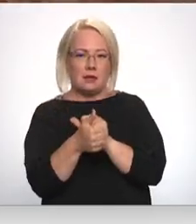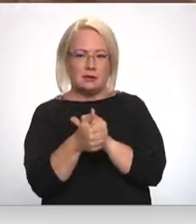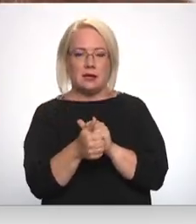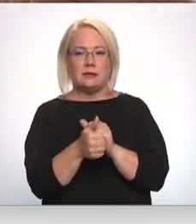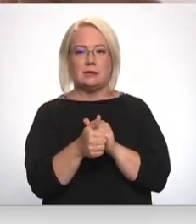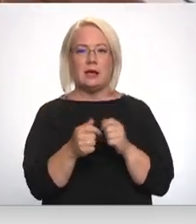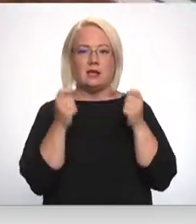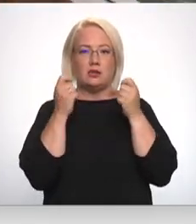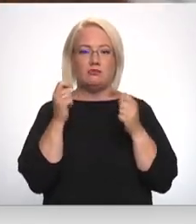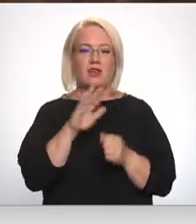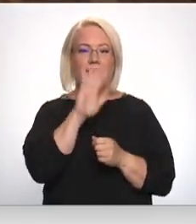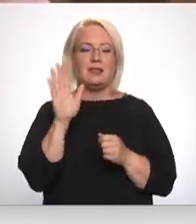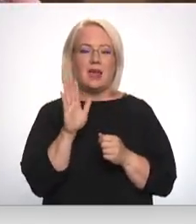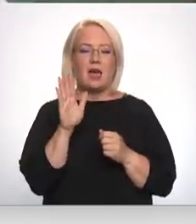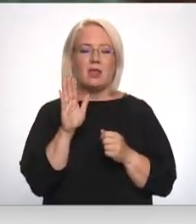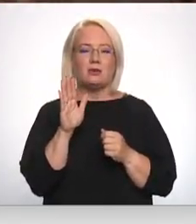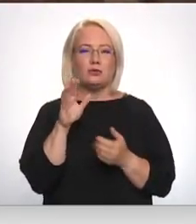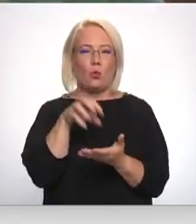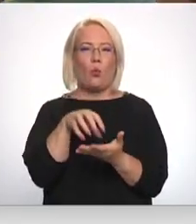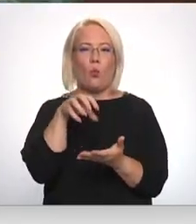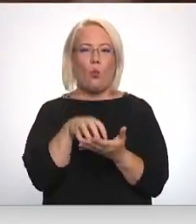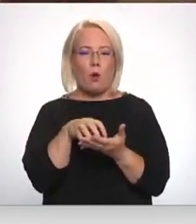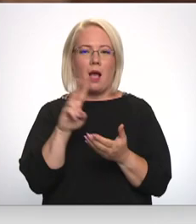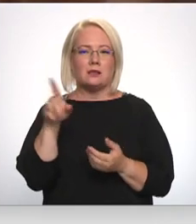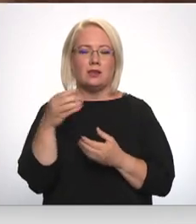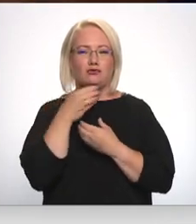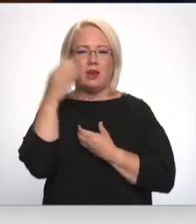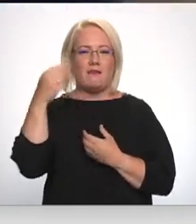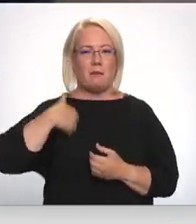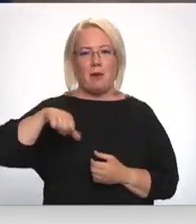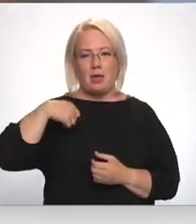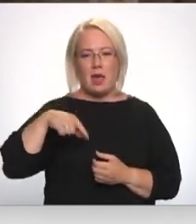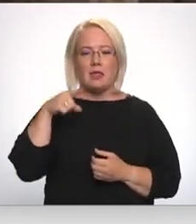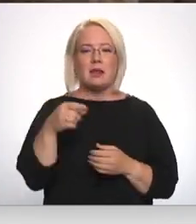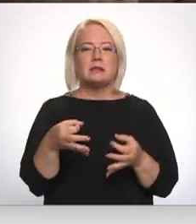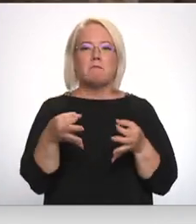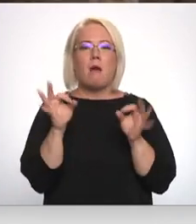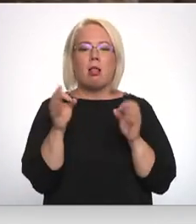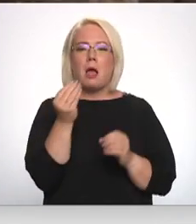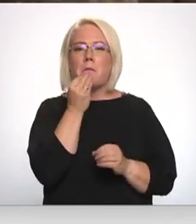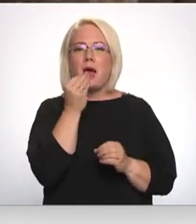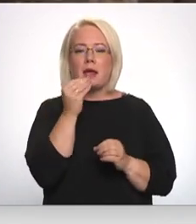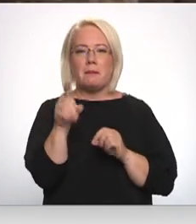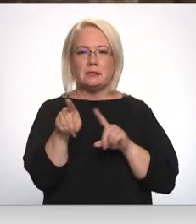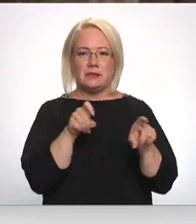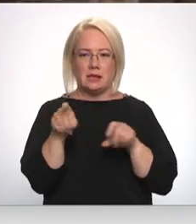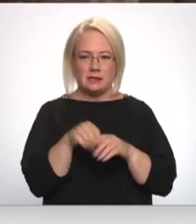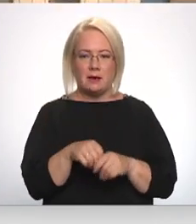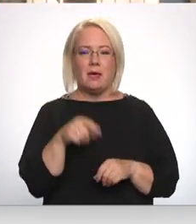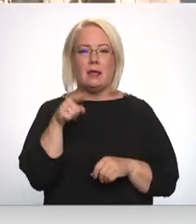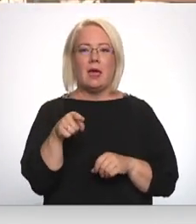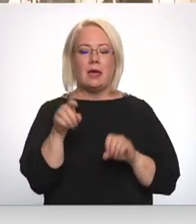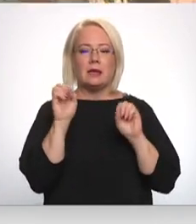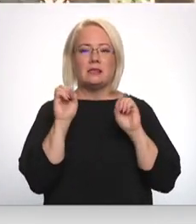Dzimšanas dienas kūka, kas paredzēta Vakīlijai, drīzāk saucam par smalku barības izlasi. Mūsu žirafes ēd svaigus zarus,